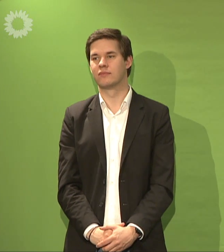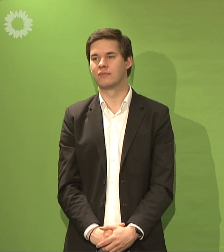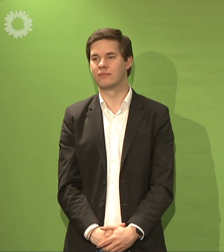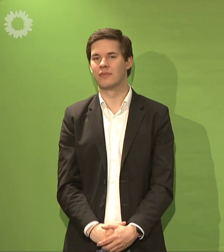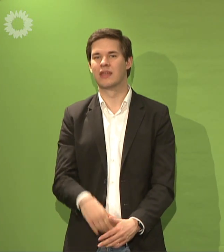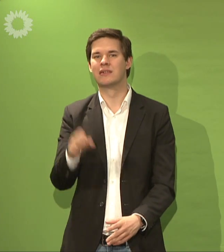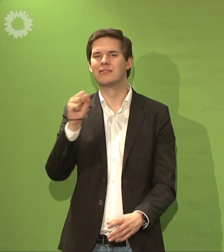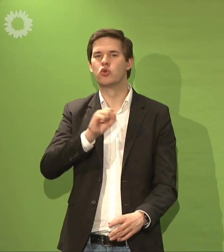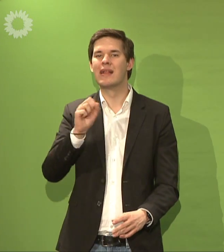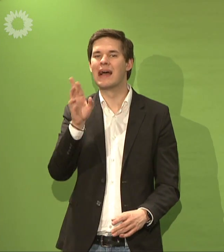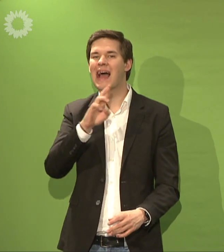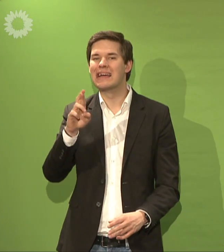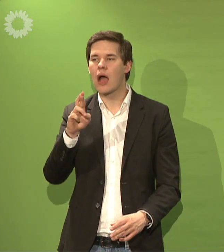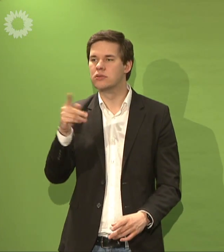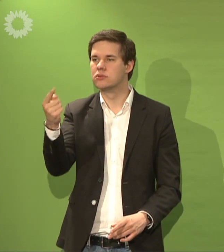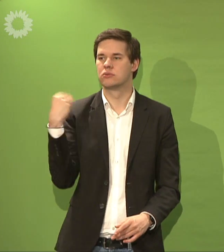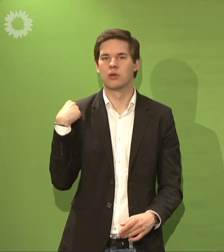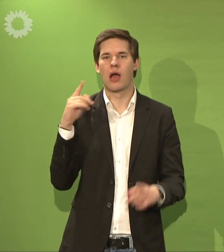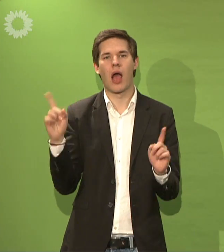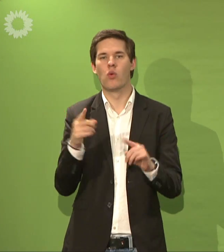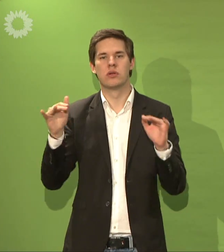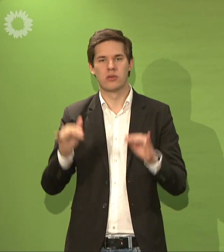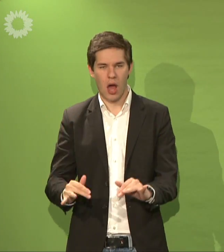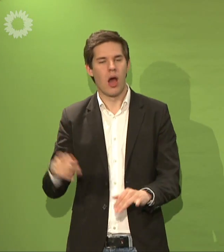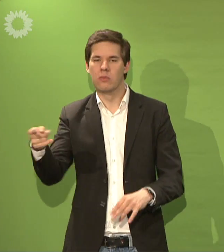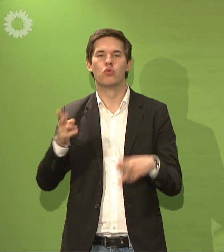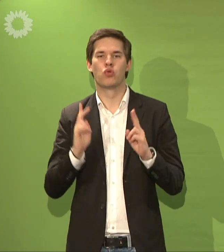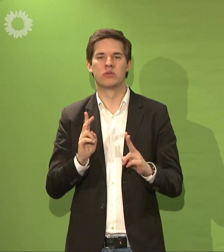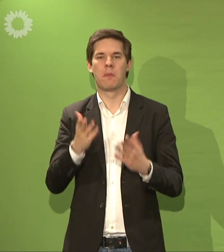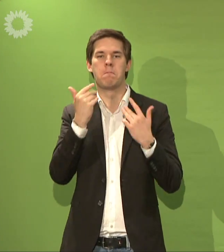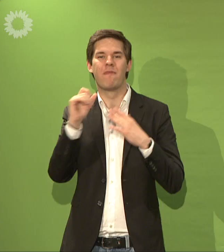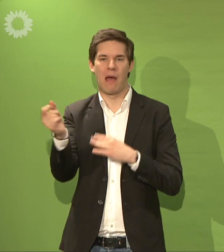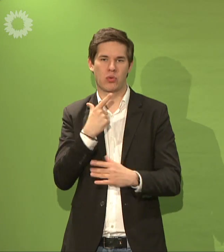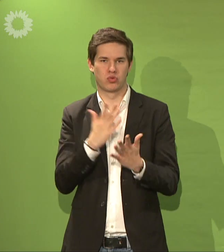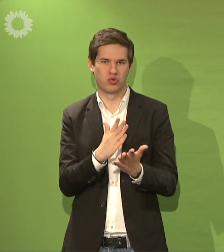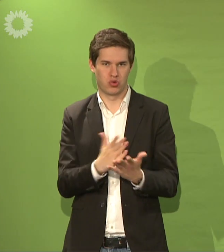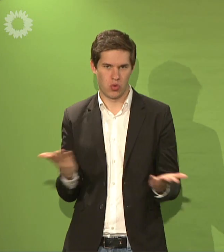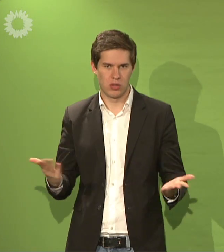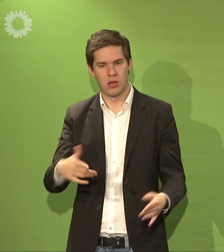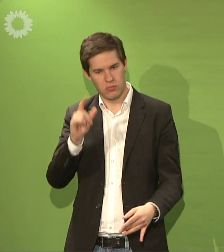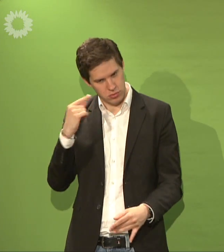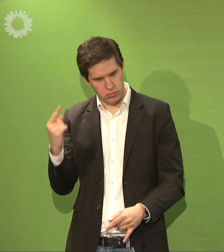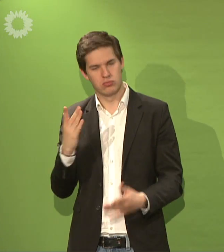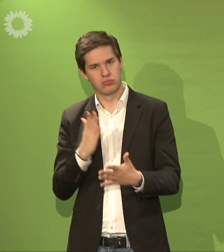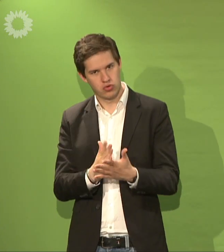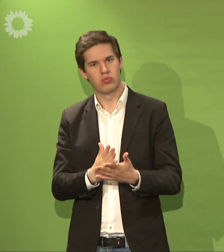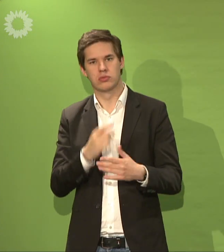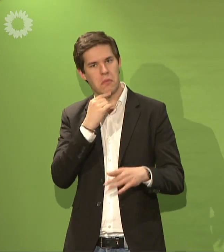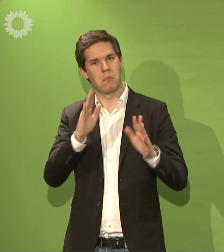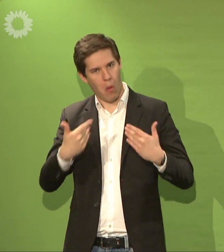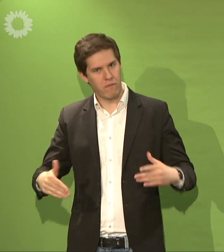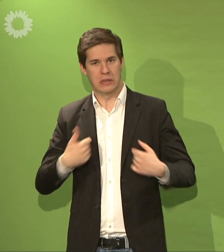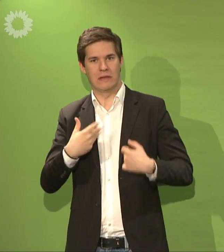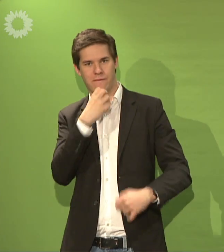Susanne Rickers, höre ich gerade, ist auch nicht da, aber auch sie hat eine Bewerbung eingereicht und hat ihre Kandidatur somit erklärt.